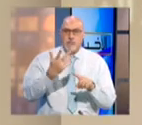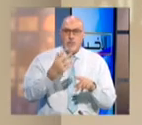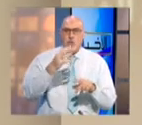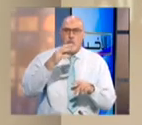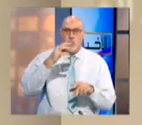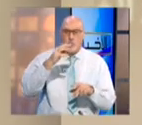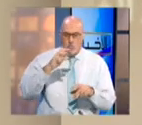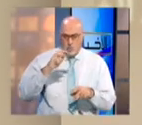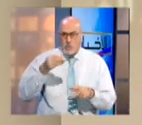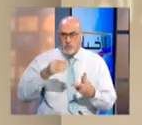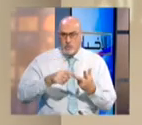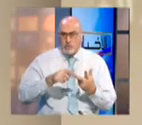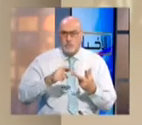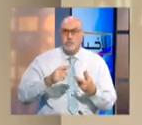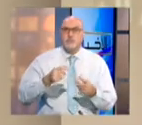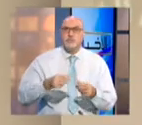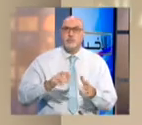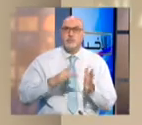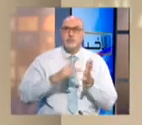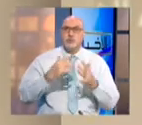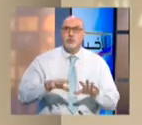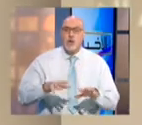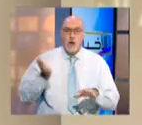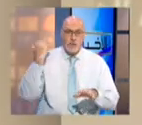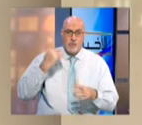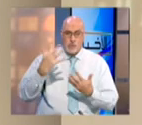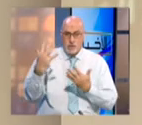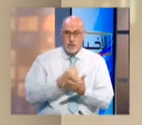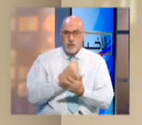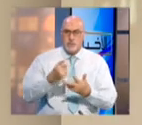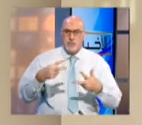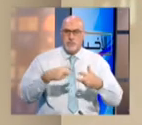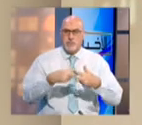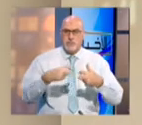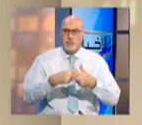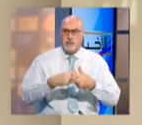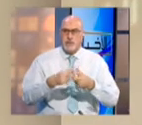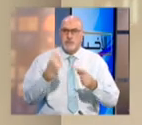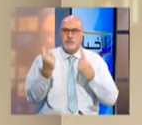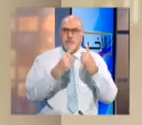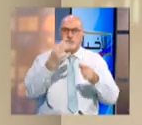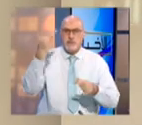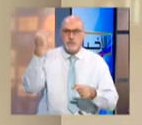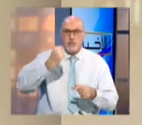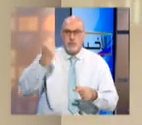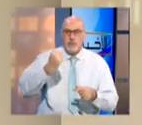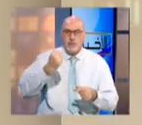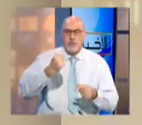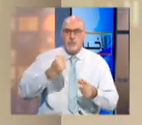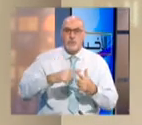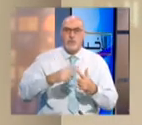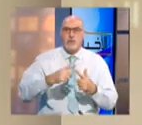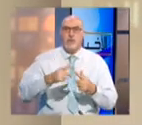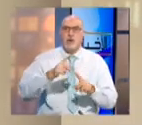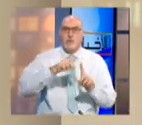هامشه مهرجان سرقسطة كان قد فاز بالجائزة الكبرى بمهرجان الصحراء بالصحراء